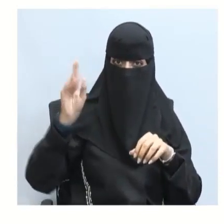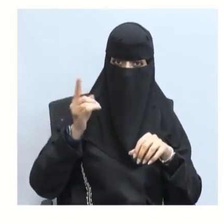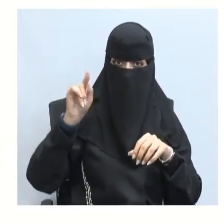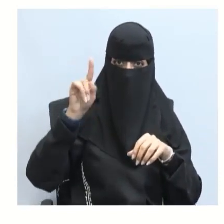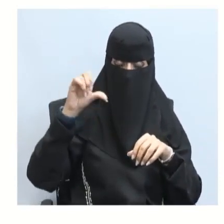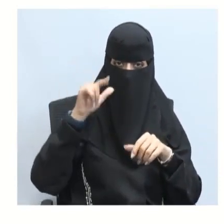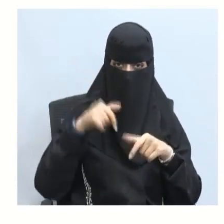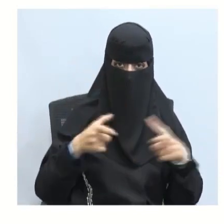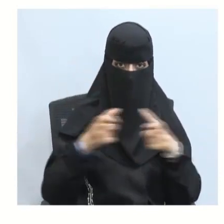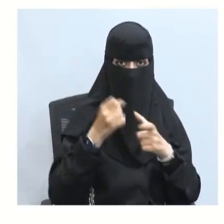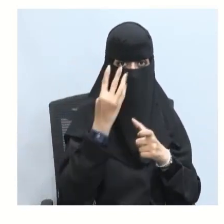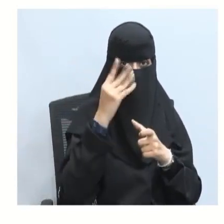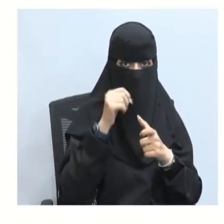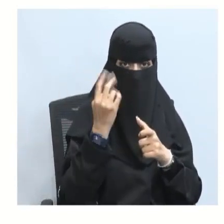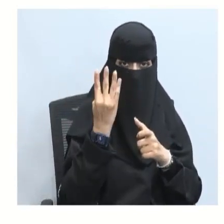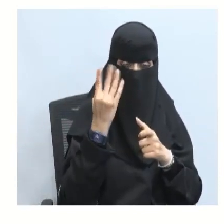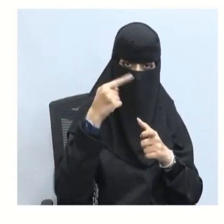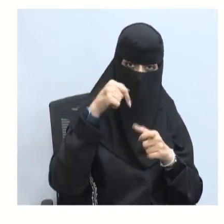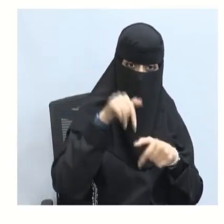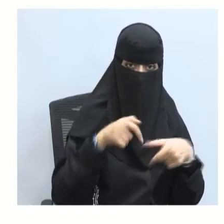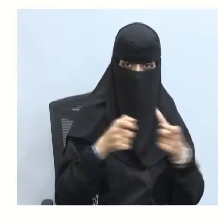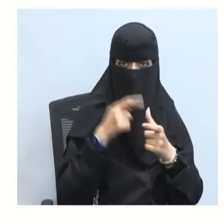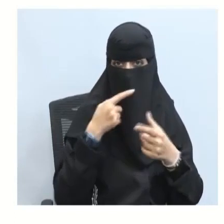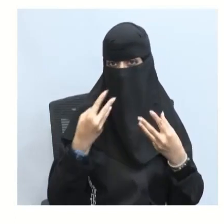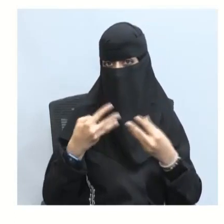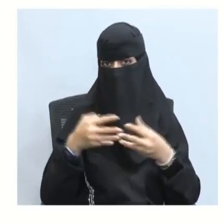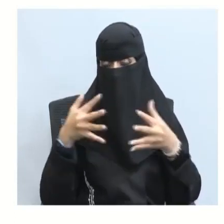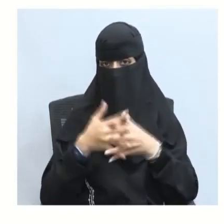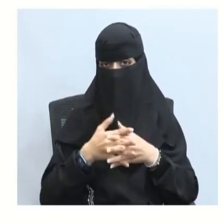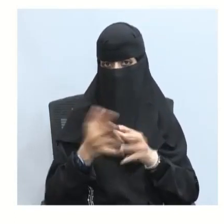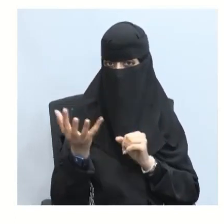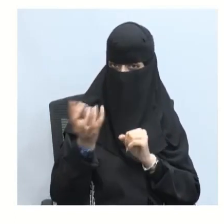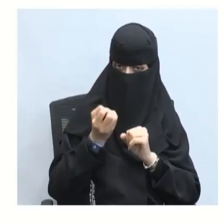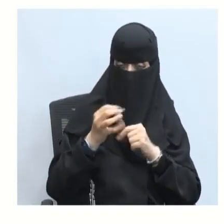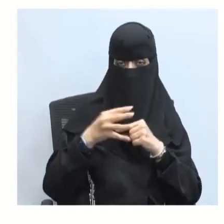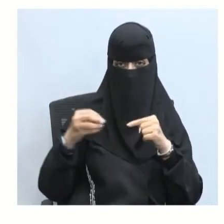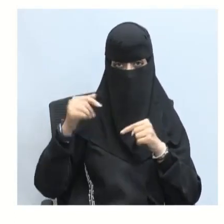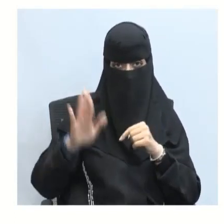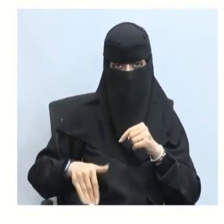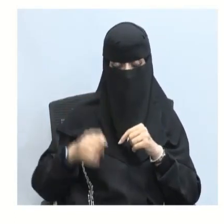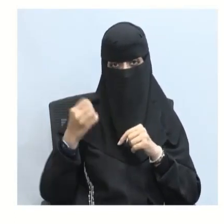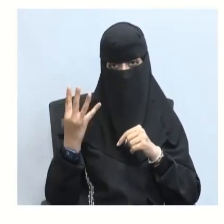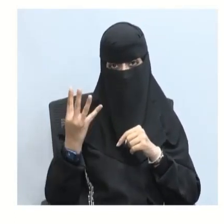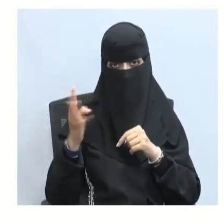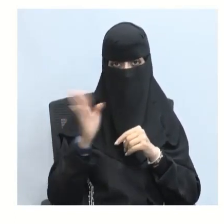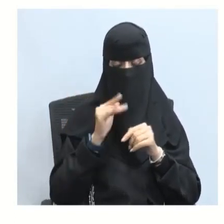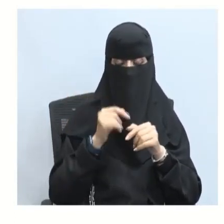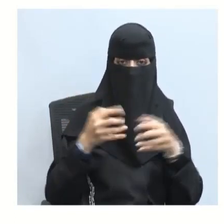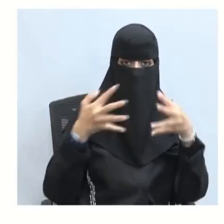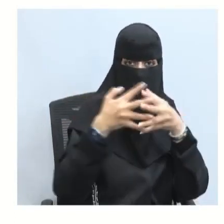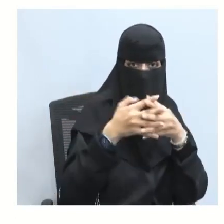الكربون في المجموعه الراب عشر اذا اما يشارك اما يكتسب او يفقد اربعه يعني يشارك بالكترونات